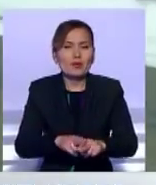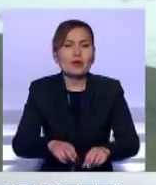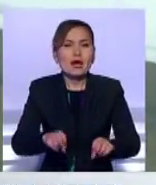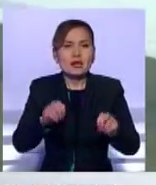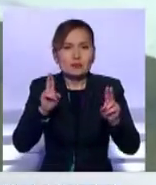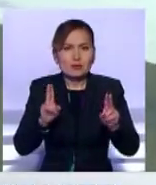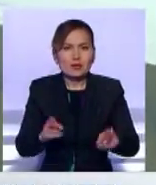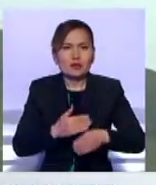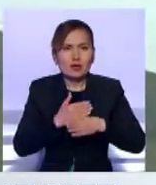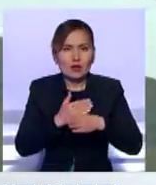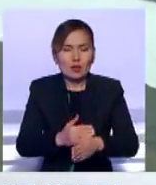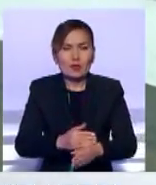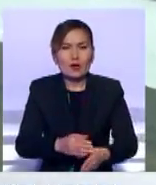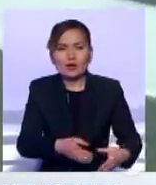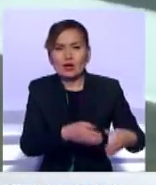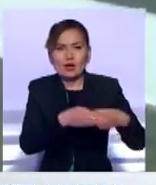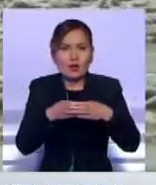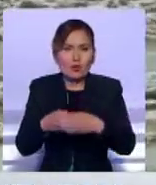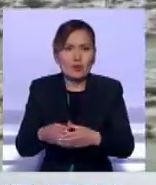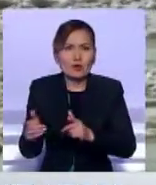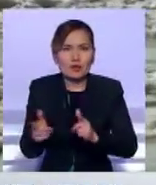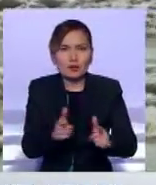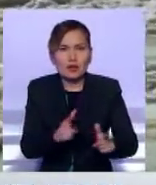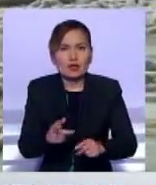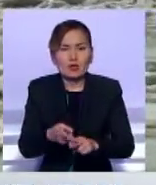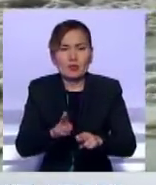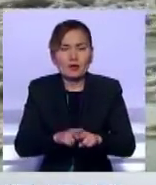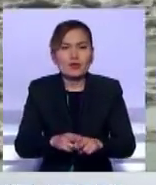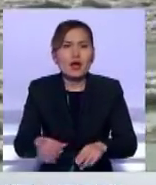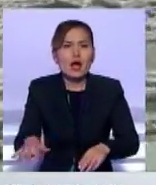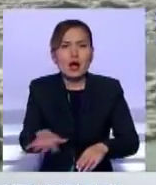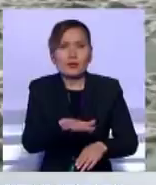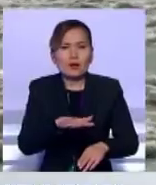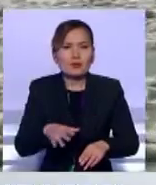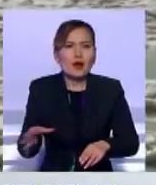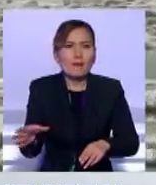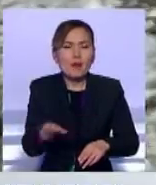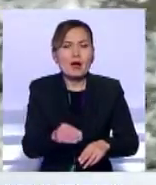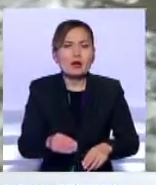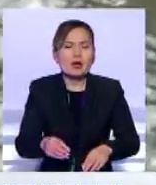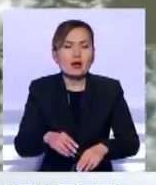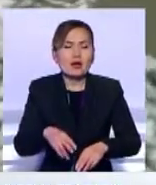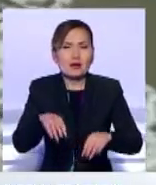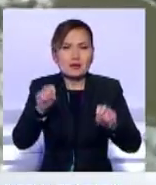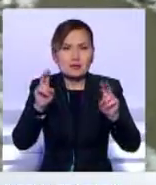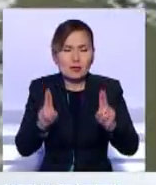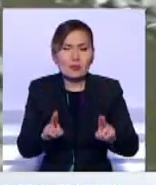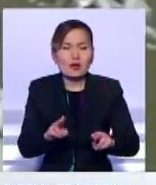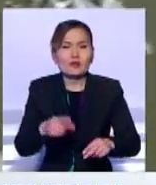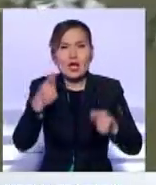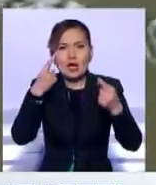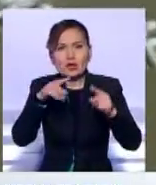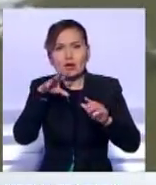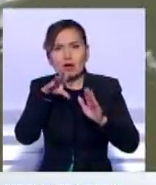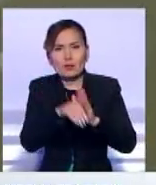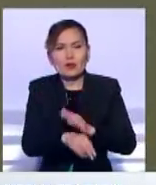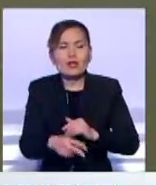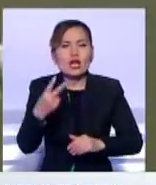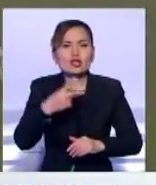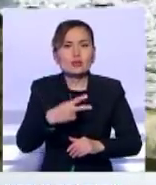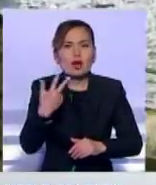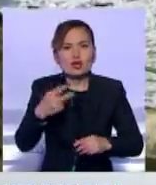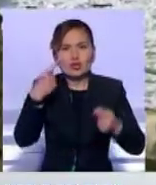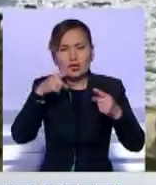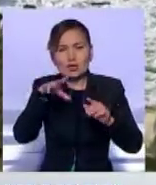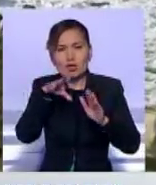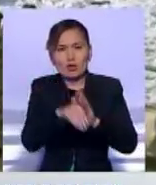жинақтау және қабылдау эвакуациялық пункттері дайын тұр. Қауіптің бетін қайтару үшін барлық күшті құрылымдардан 400-ден Астамадан мен 23 техника